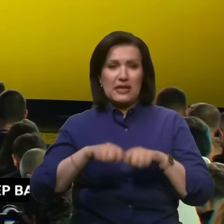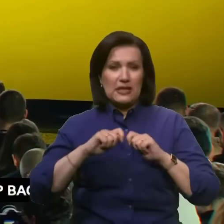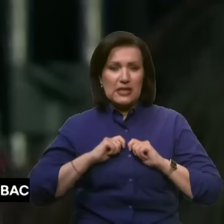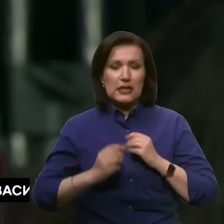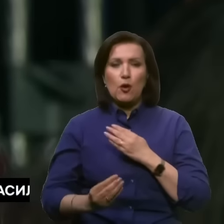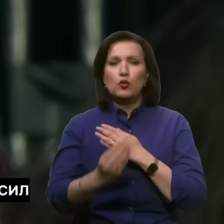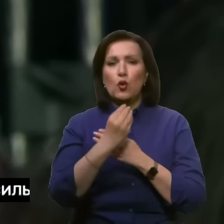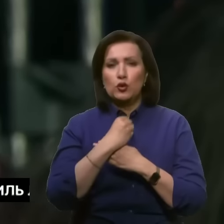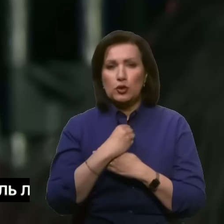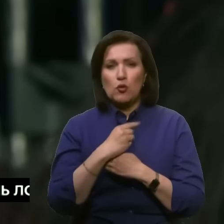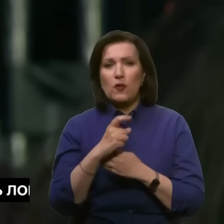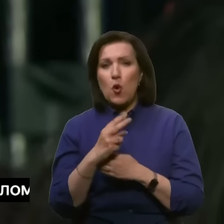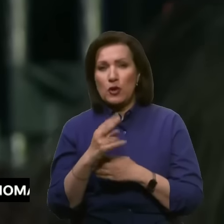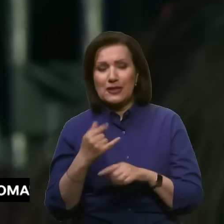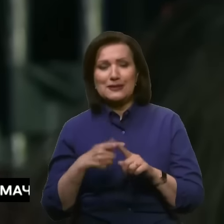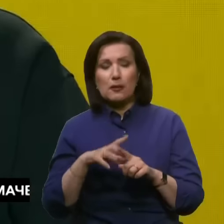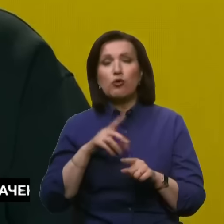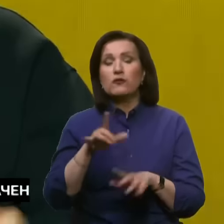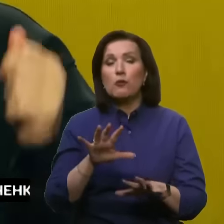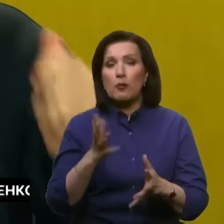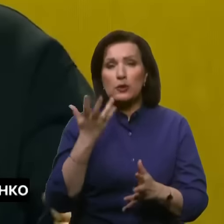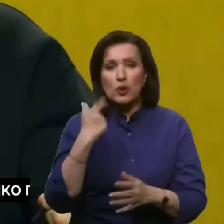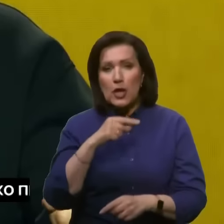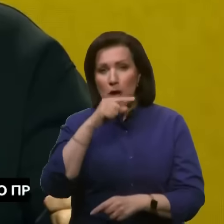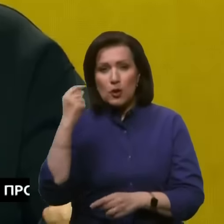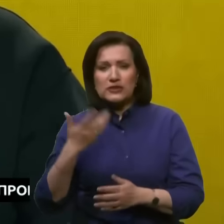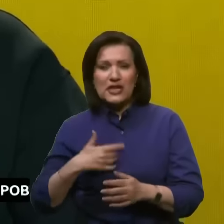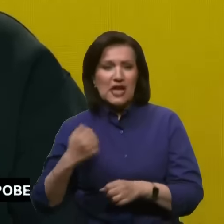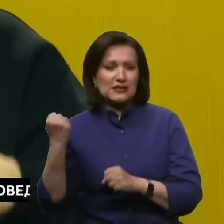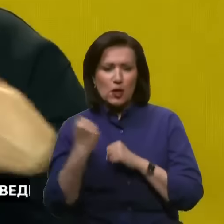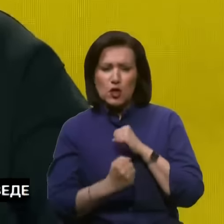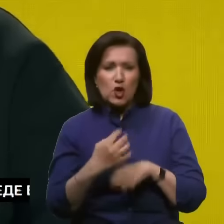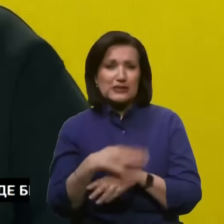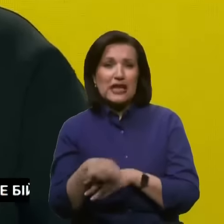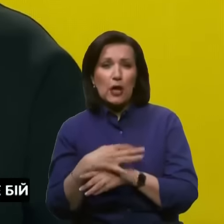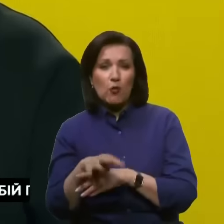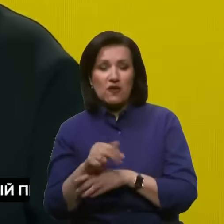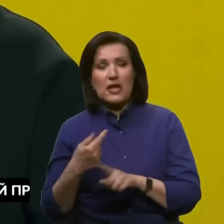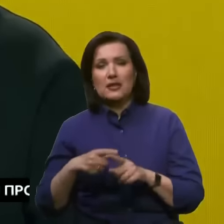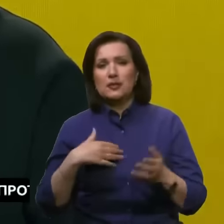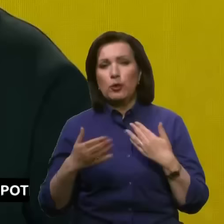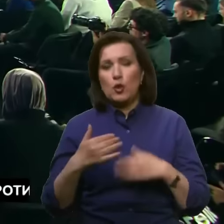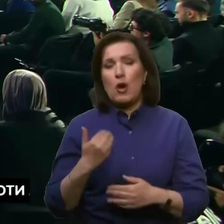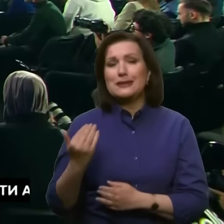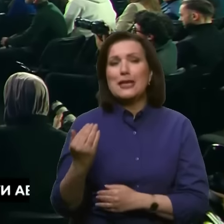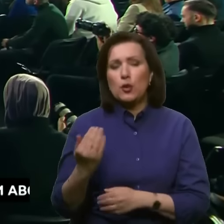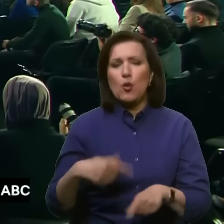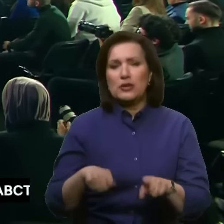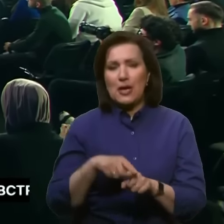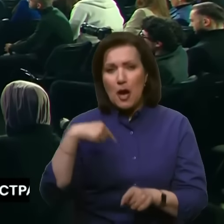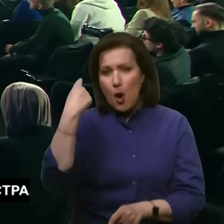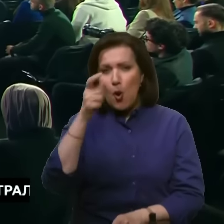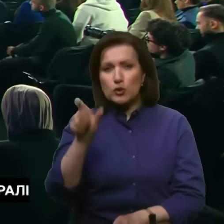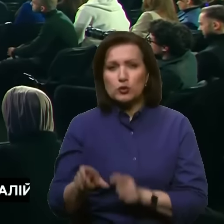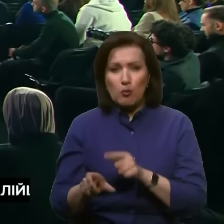передасть додаткові хоки. Це було в той момент, коли Росія нас розстрілювала, і це була реакція саме його, така